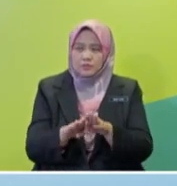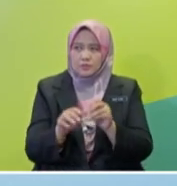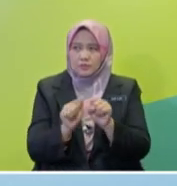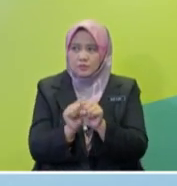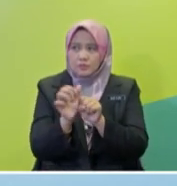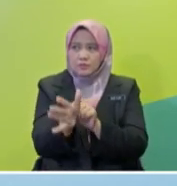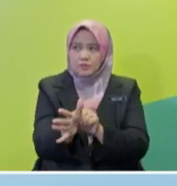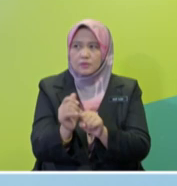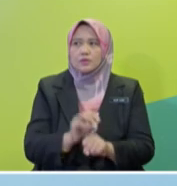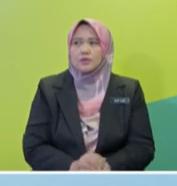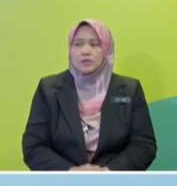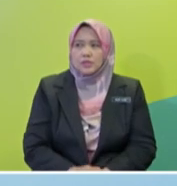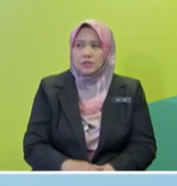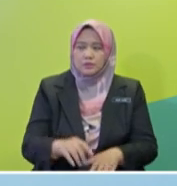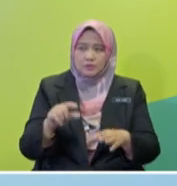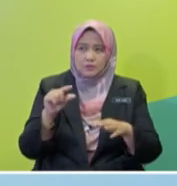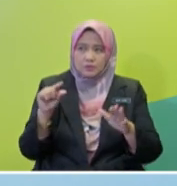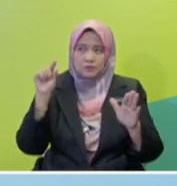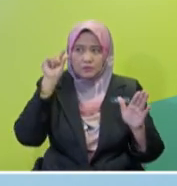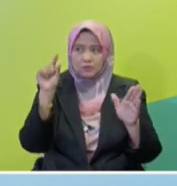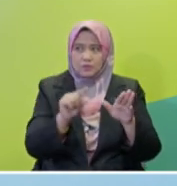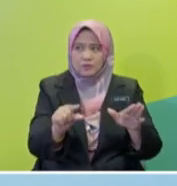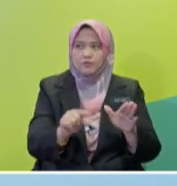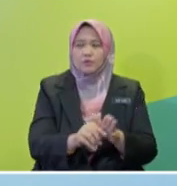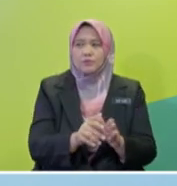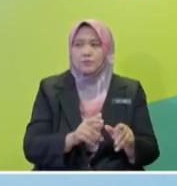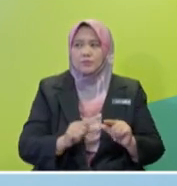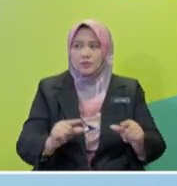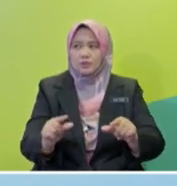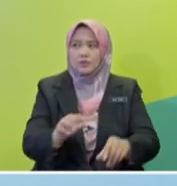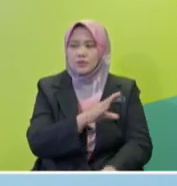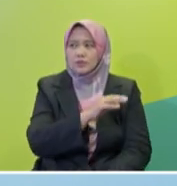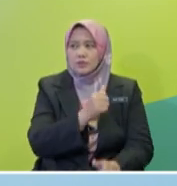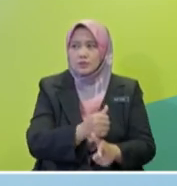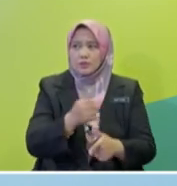Oke berfungsi sebagai satu set susunan Oke jawaban